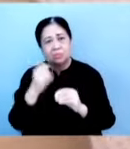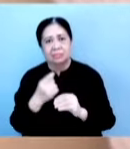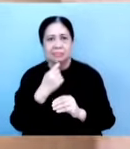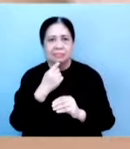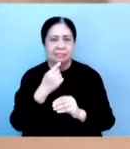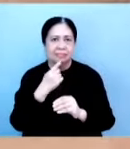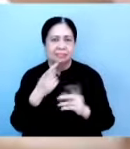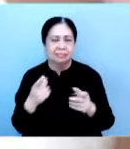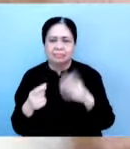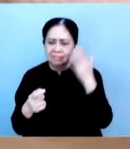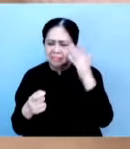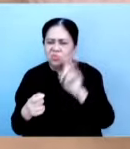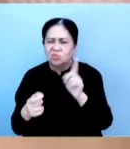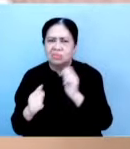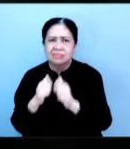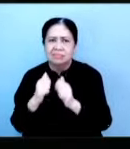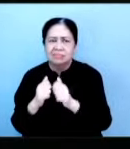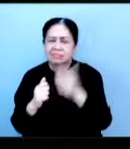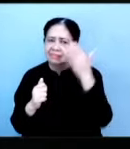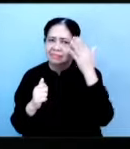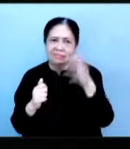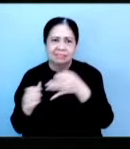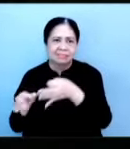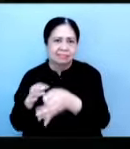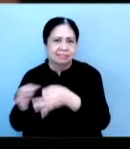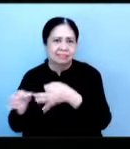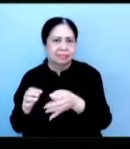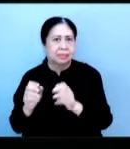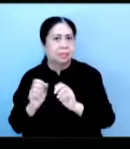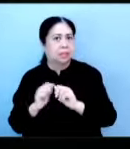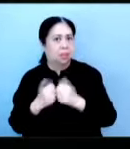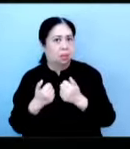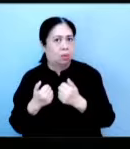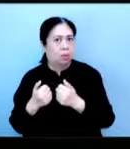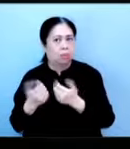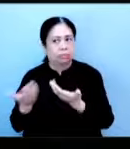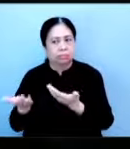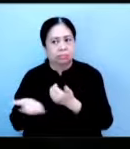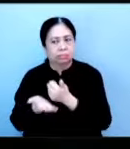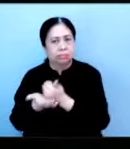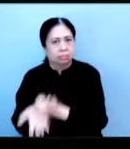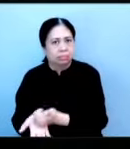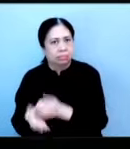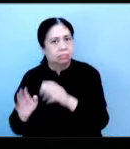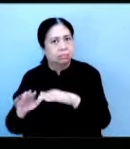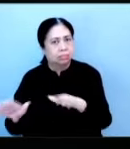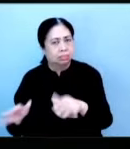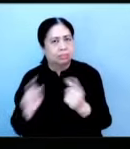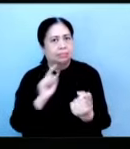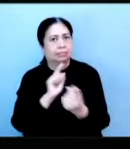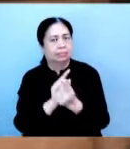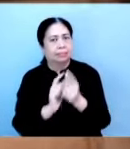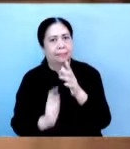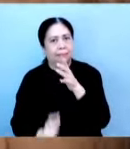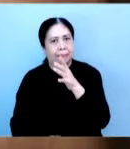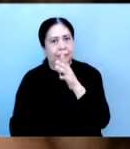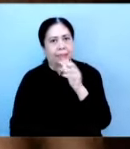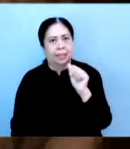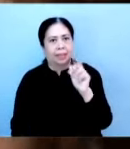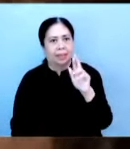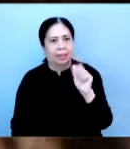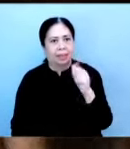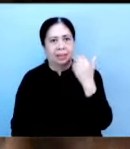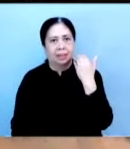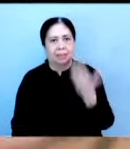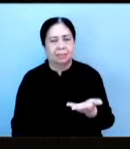hindi pa nila lubos naiintindihan Paano nga ba natin sila Dapat damayan nakilala ko si Mommy ara na namatayan